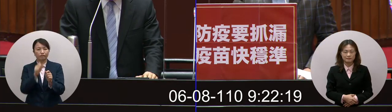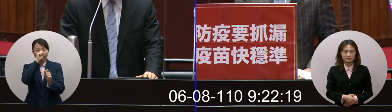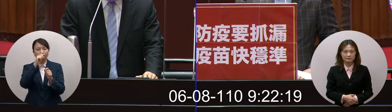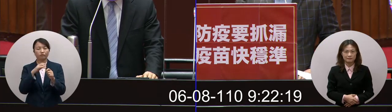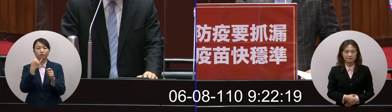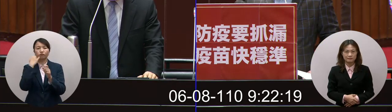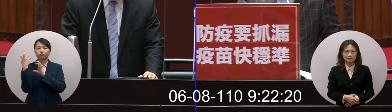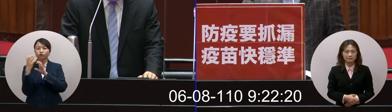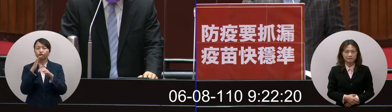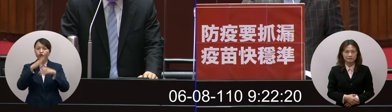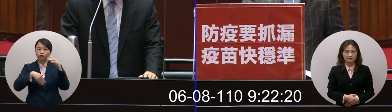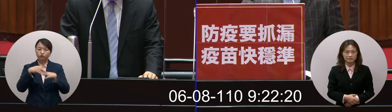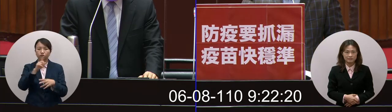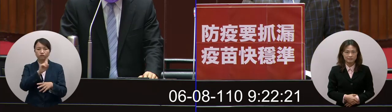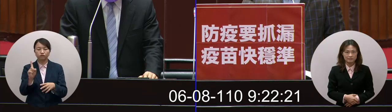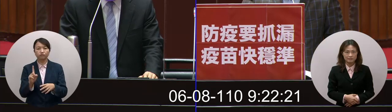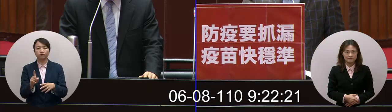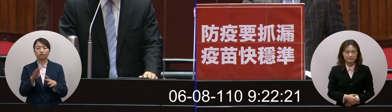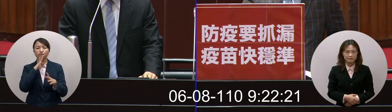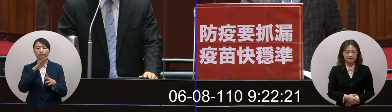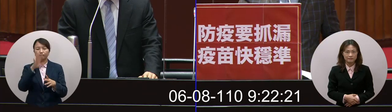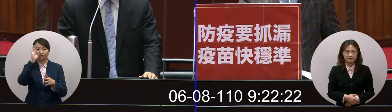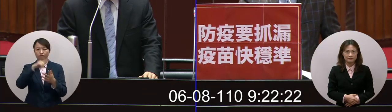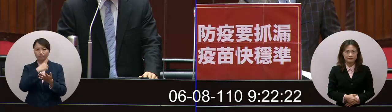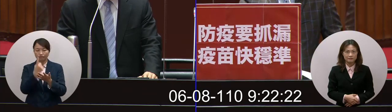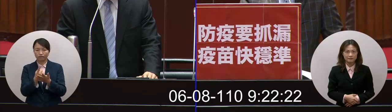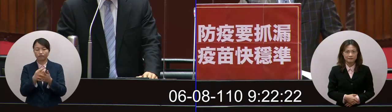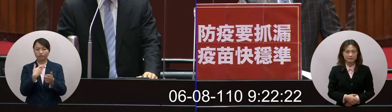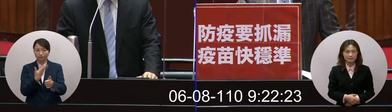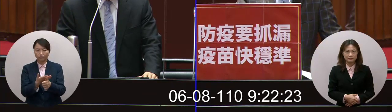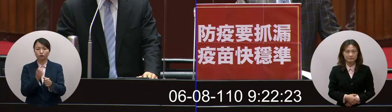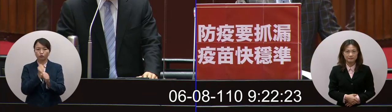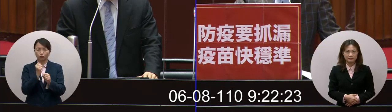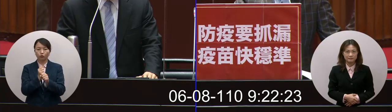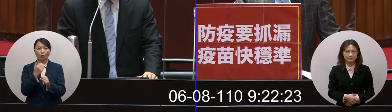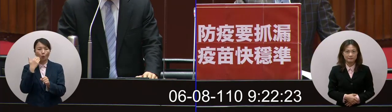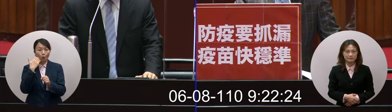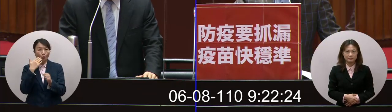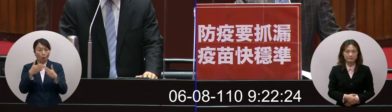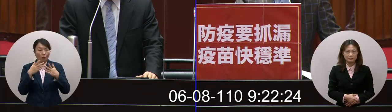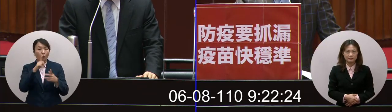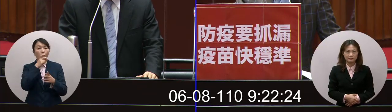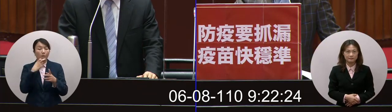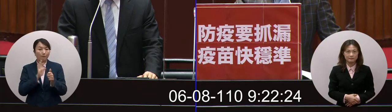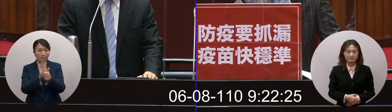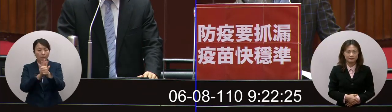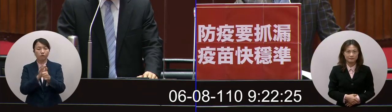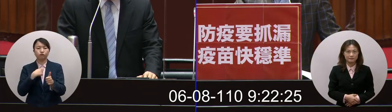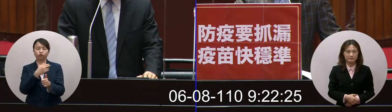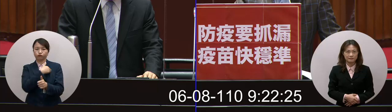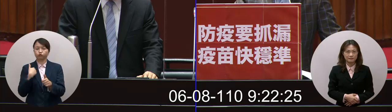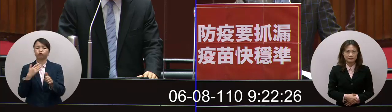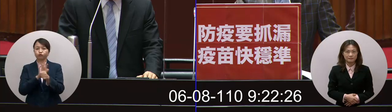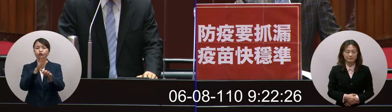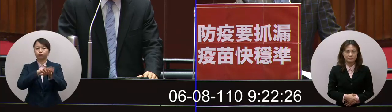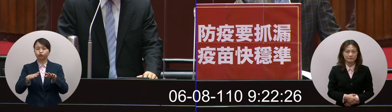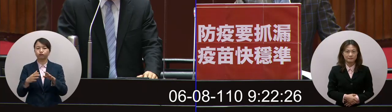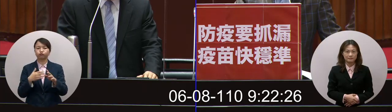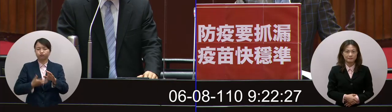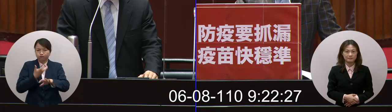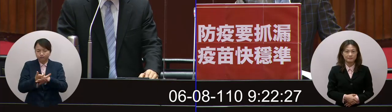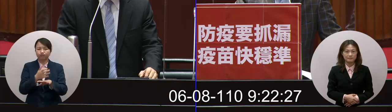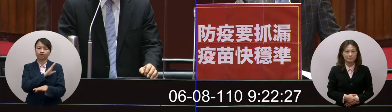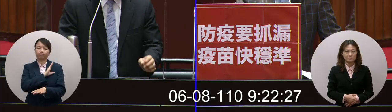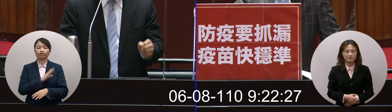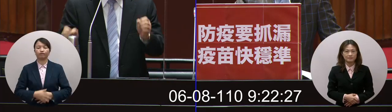伊负担重，啊看整个嘛在努力做。如果有需要中央帮忙的，我拢会尽全力，赶紧甲